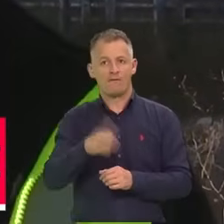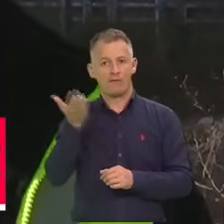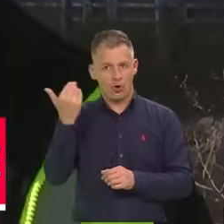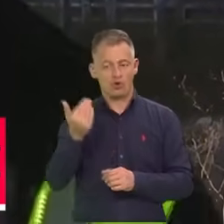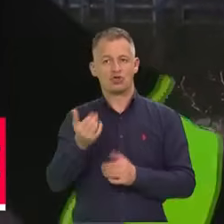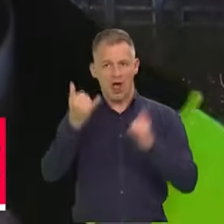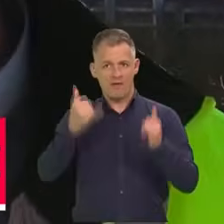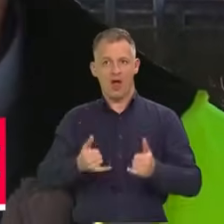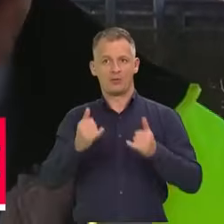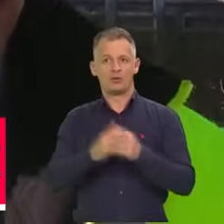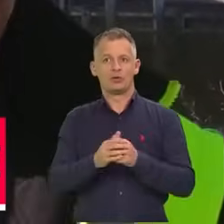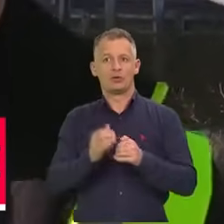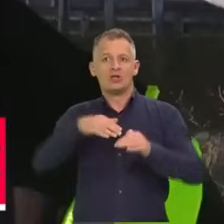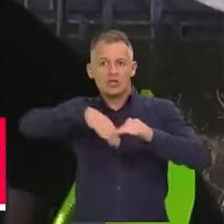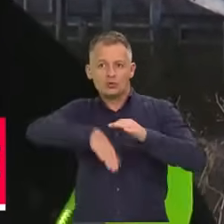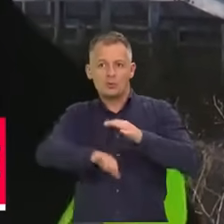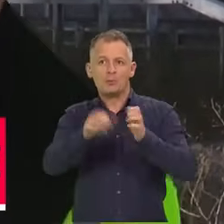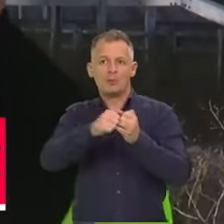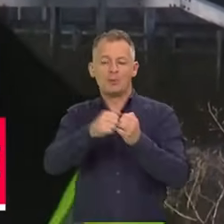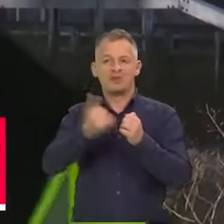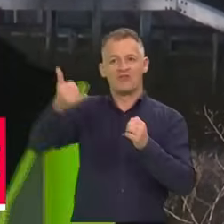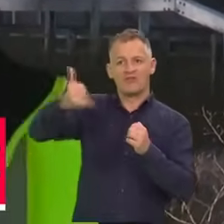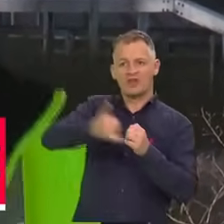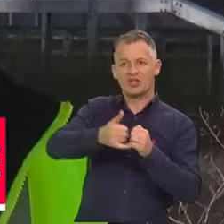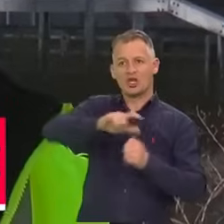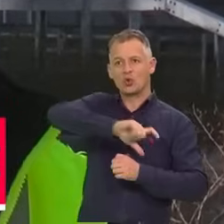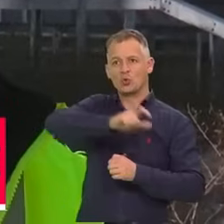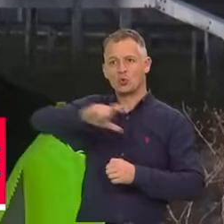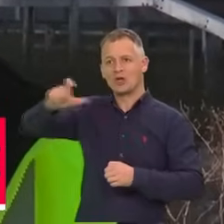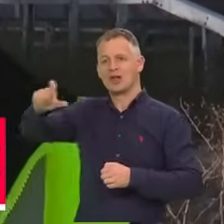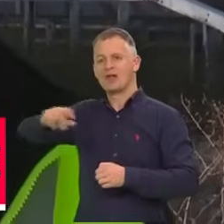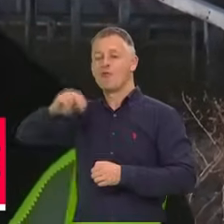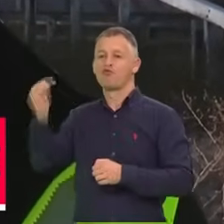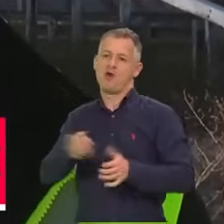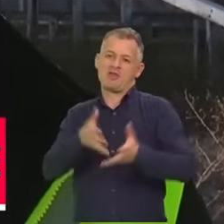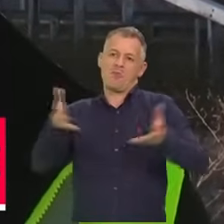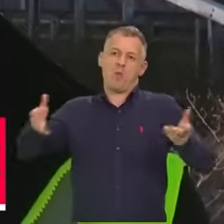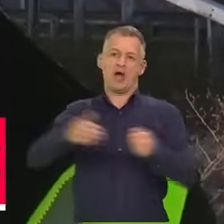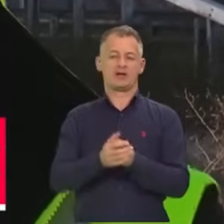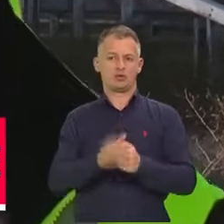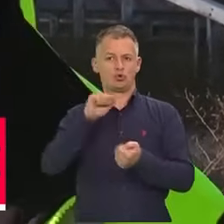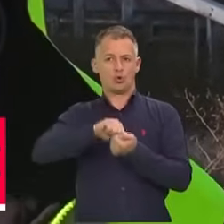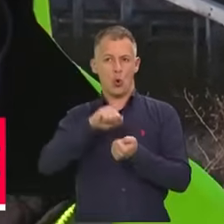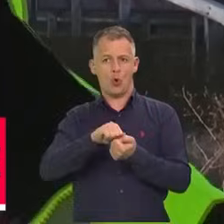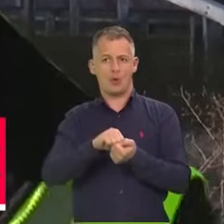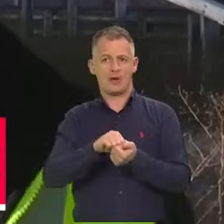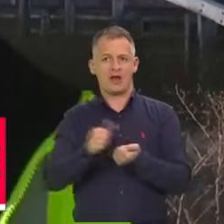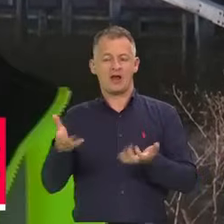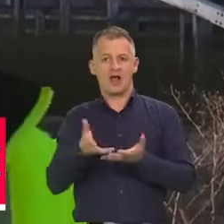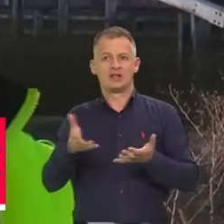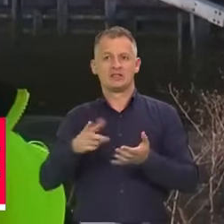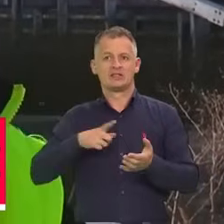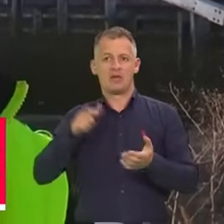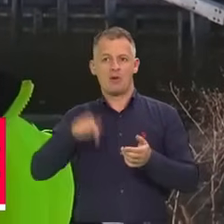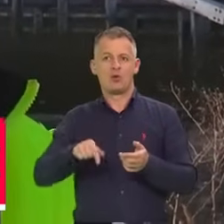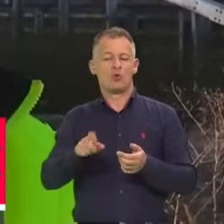avem prezent în subsol, care vine din Dunăre, e foarte mare. Și solul pe care, în care ne aflăm nu